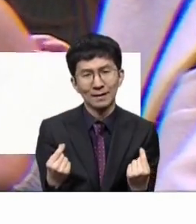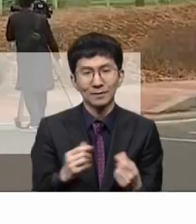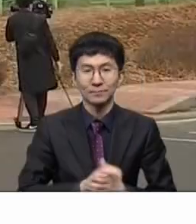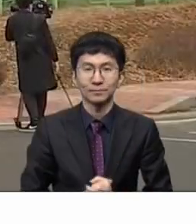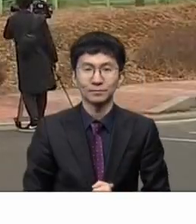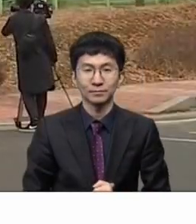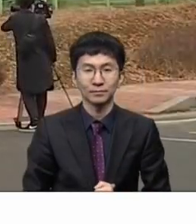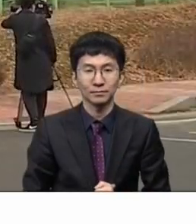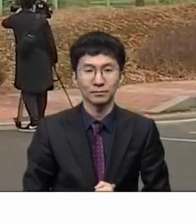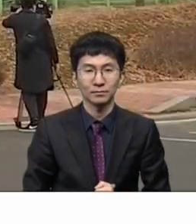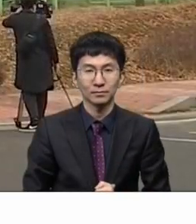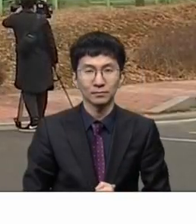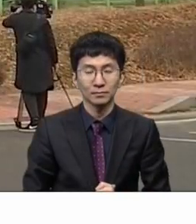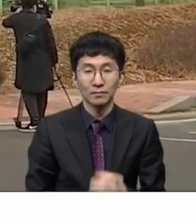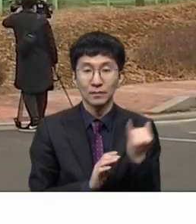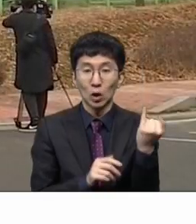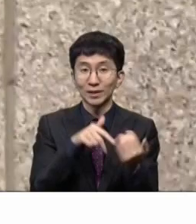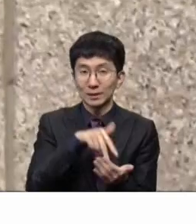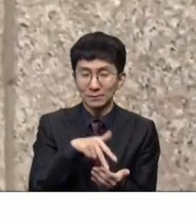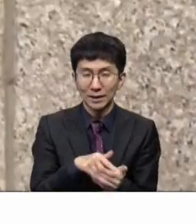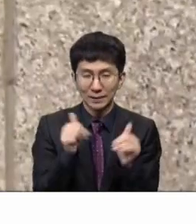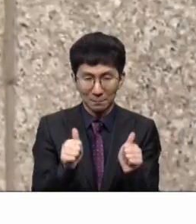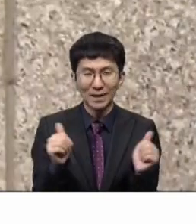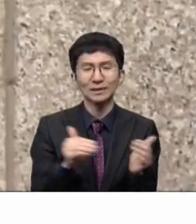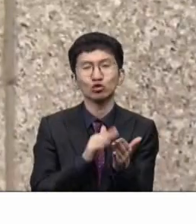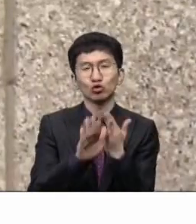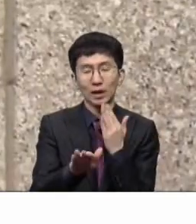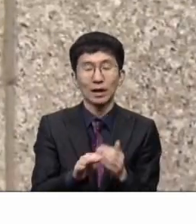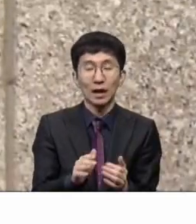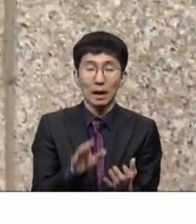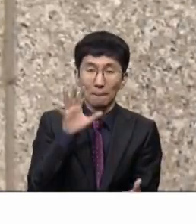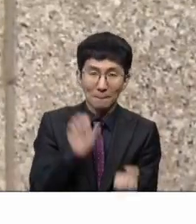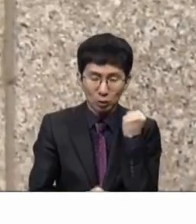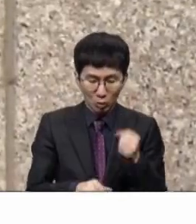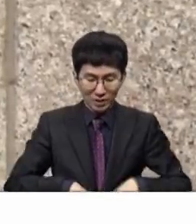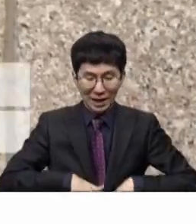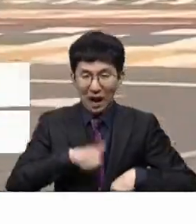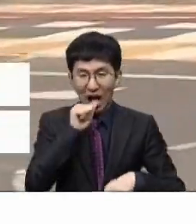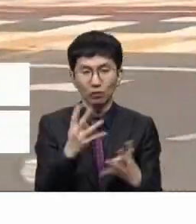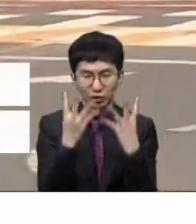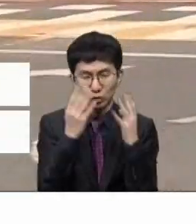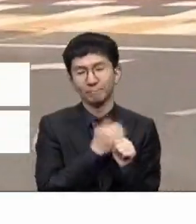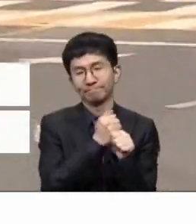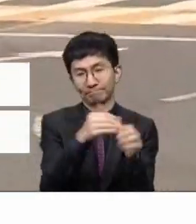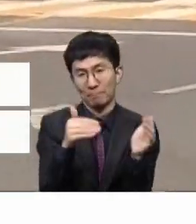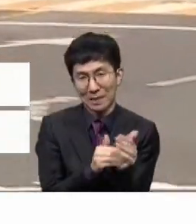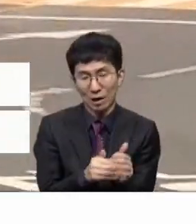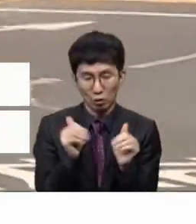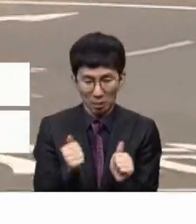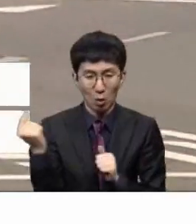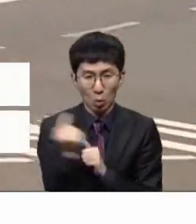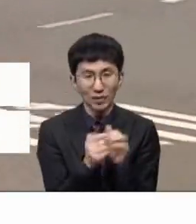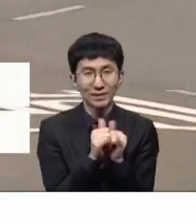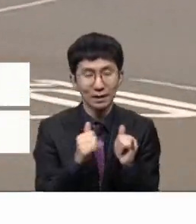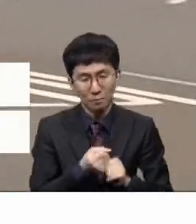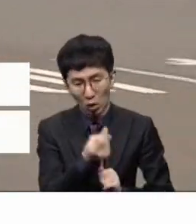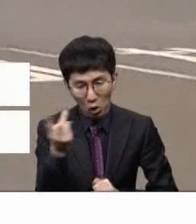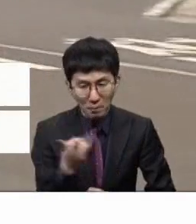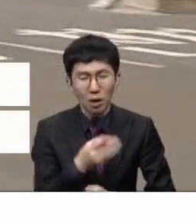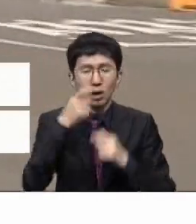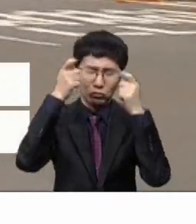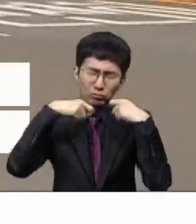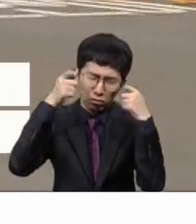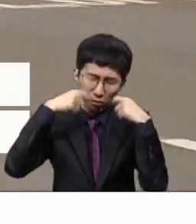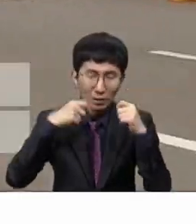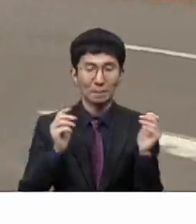없었습니다. 정 교수는 재판이 끝난 뒤 곧바로 서울 남부구치소에 수감됐고 법원을 찾은 지지자 일부는 판결 직후